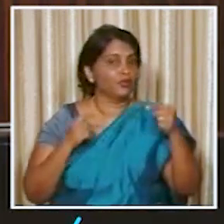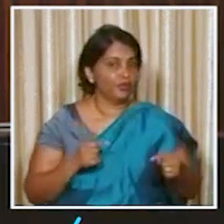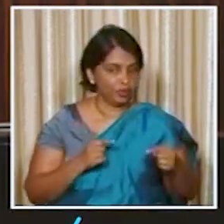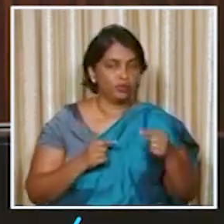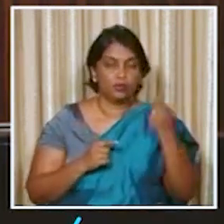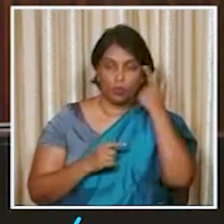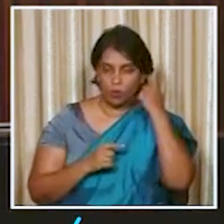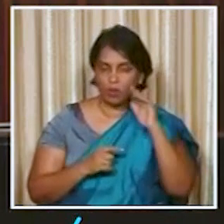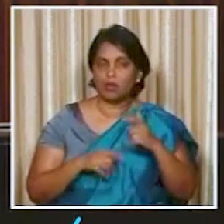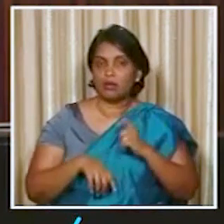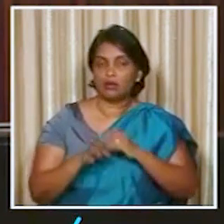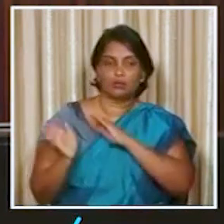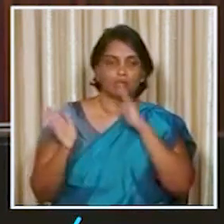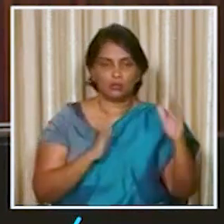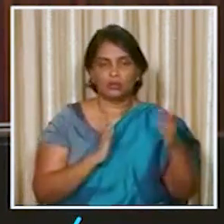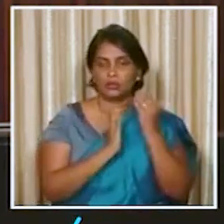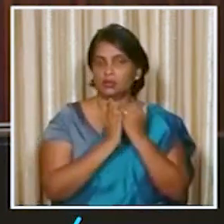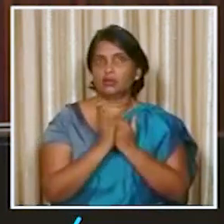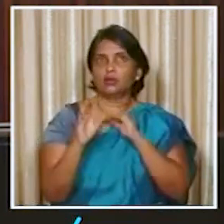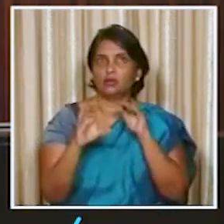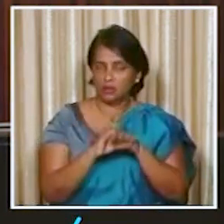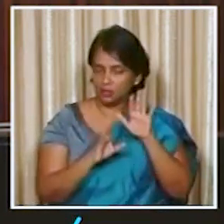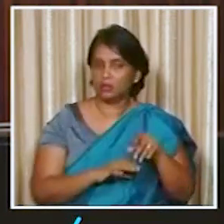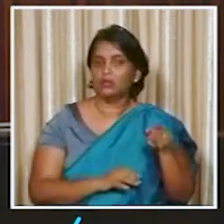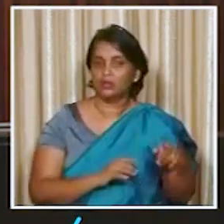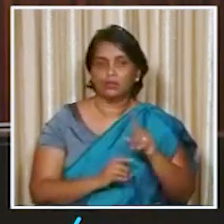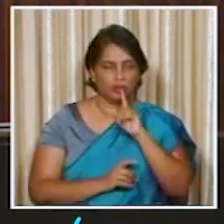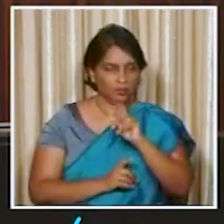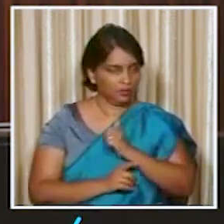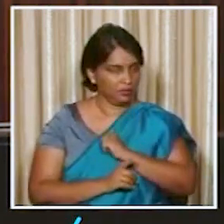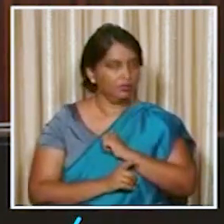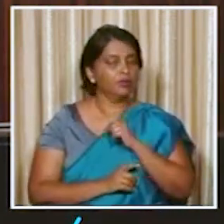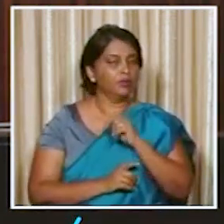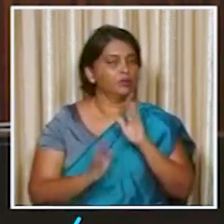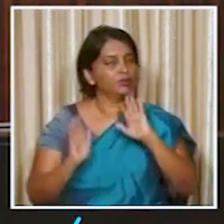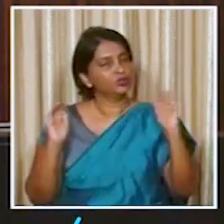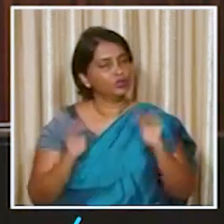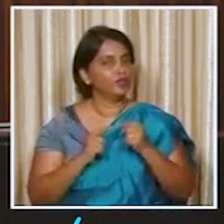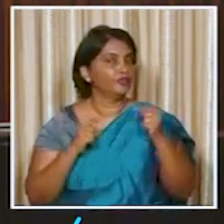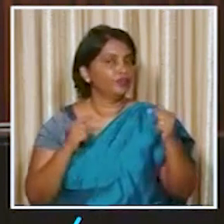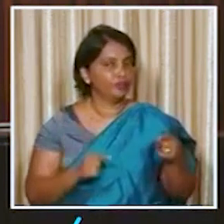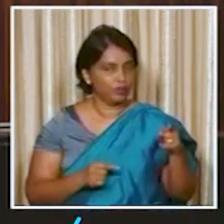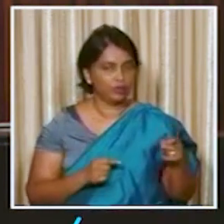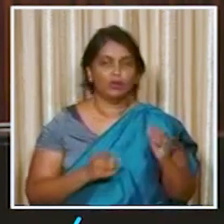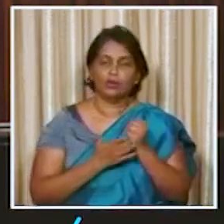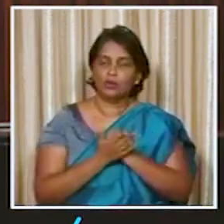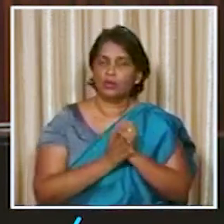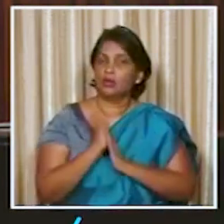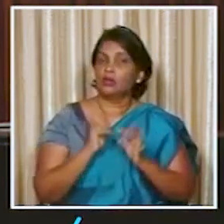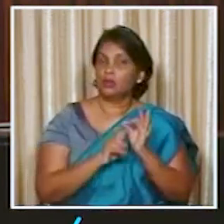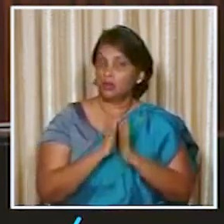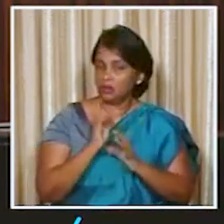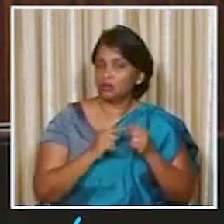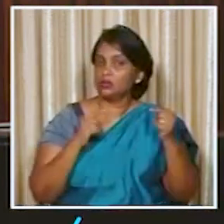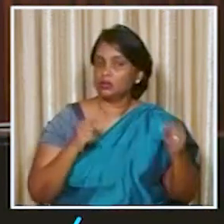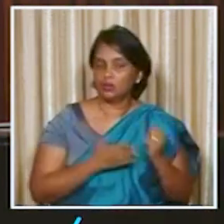ඇතිව කල් වේලාසනේ න්‍යාය පුස්තකයට ඇතුළු කළ බවද දන්වන කැමැත්තෙමි ආමු වශයෙන් විපක්ෂයේ සියලු මන්ත්‍රීවරුන්ගේ